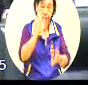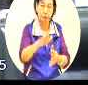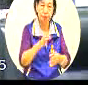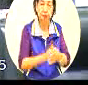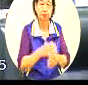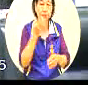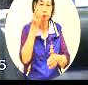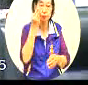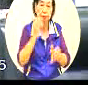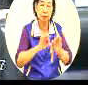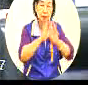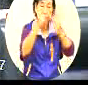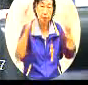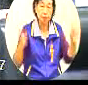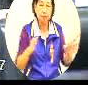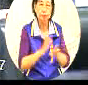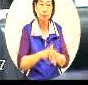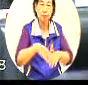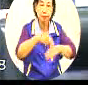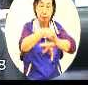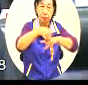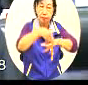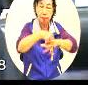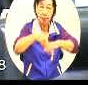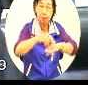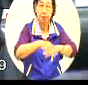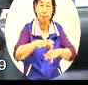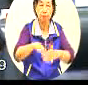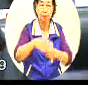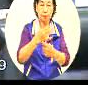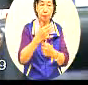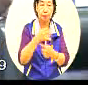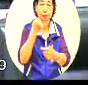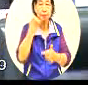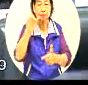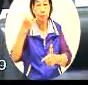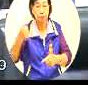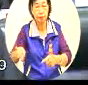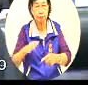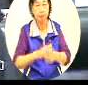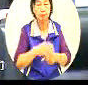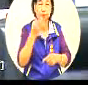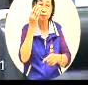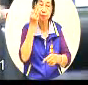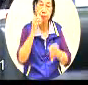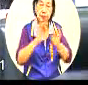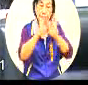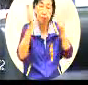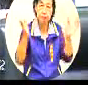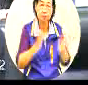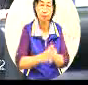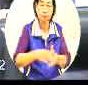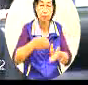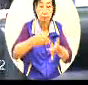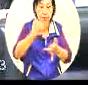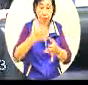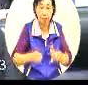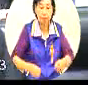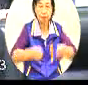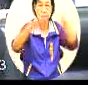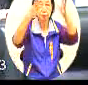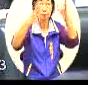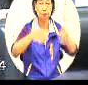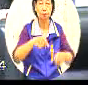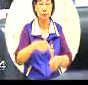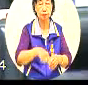我们的旗津区新建所谓的观光饭店，因此本席建议市长是否可以承诺，未来这个观光饭店